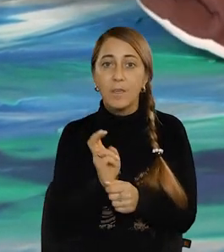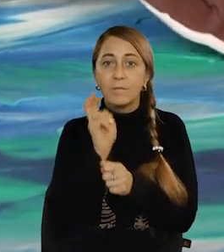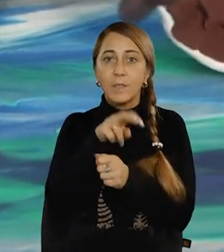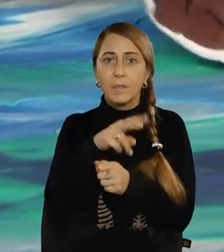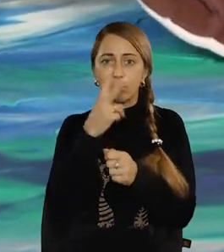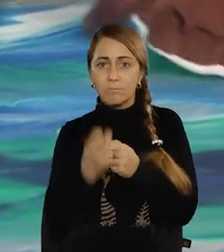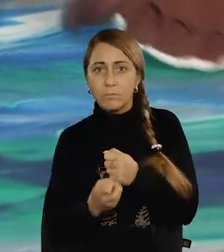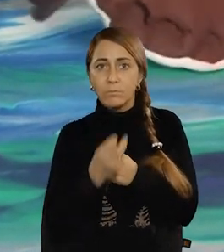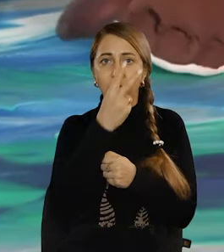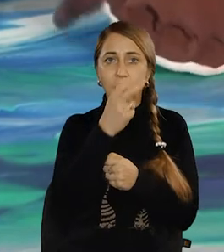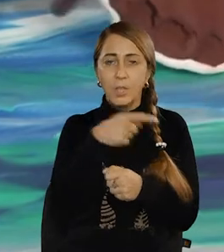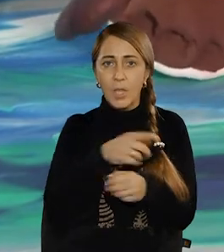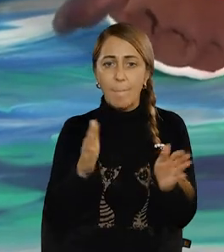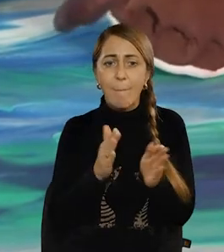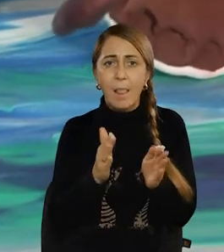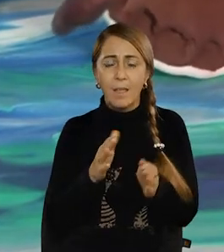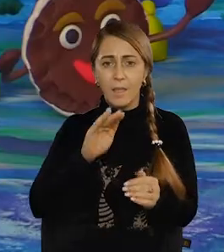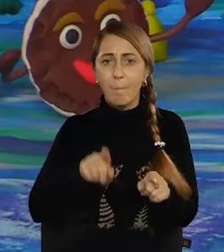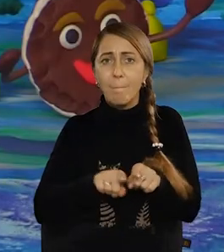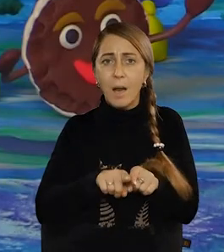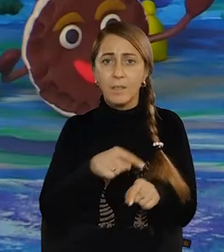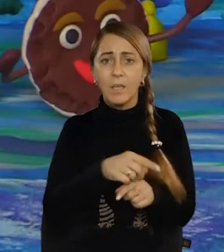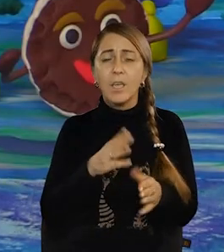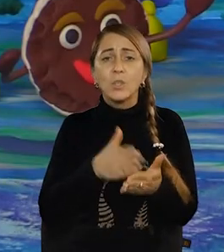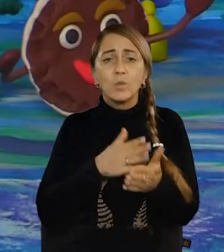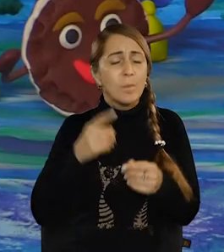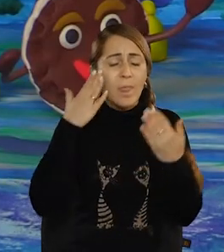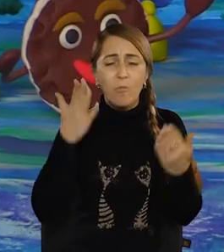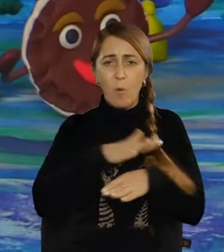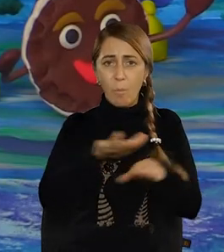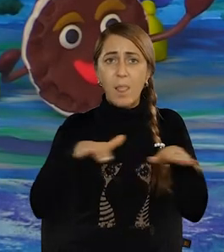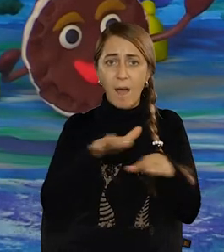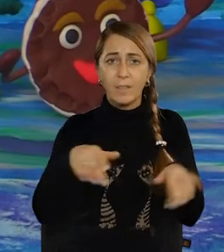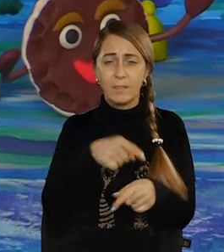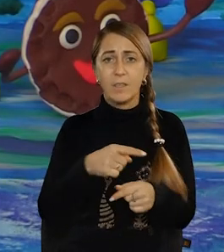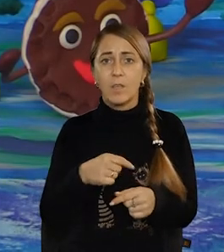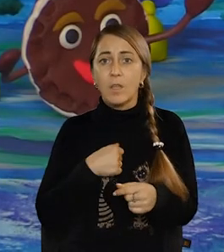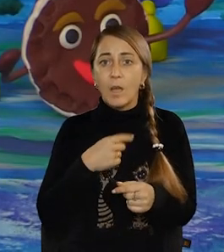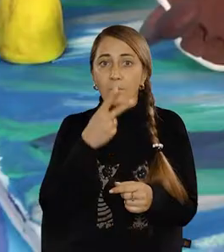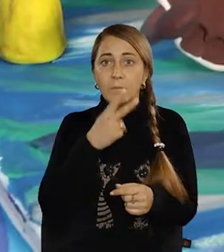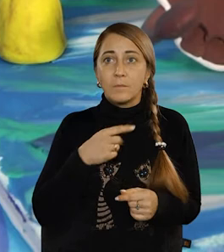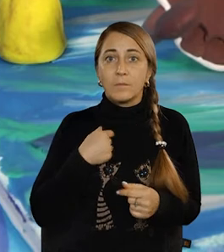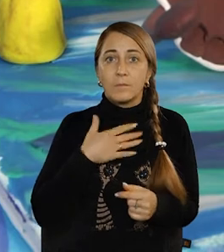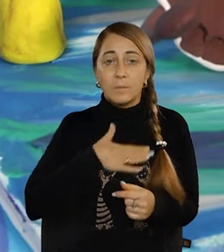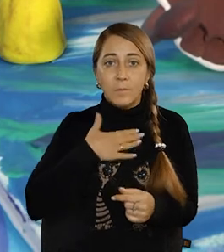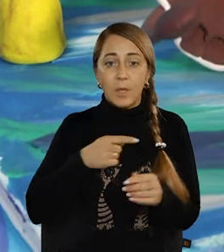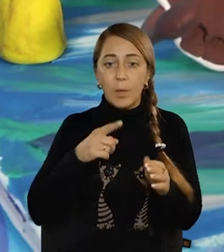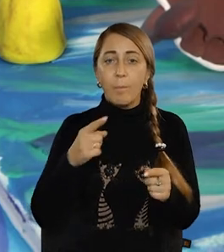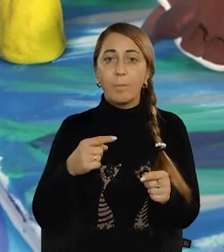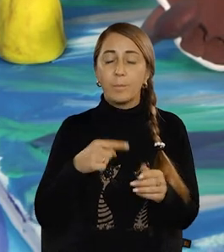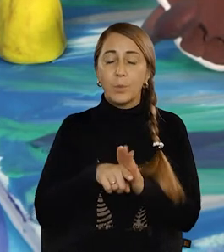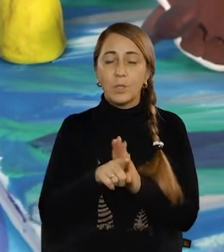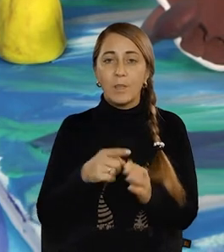то зникав під воду її маленький братик. Він зовсім не вмів плавати. Вона розгубилася і теж почала гукати